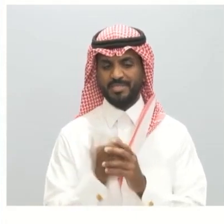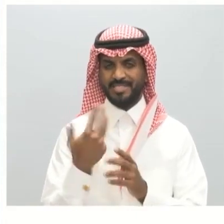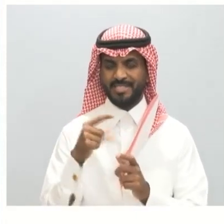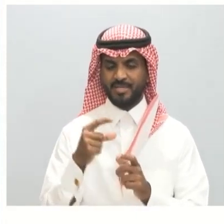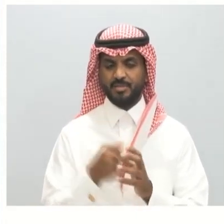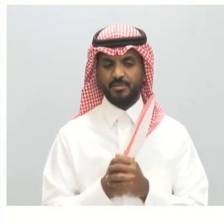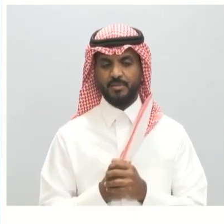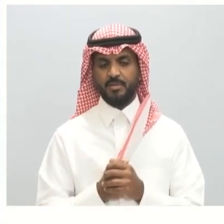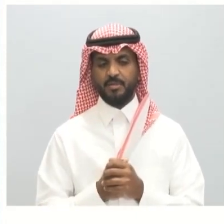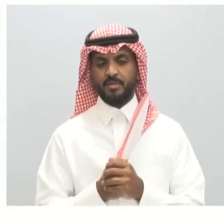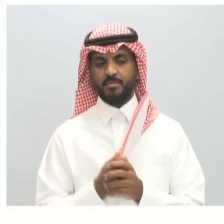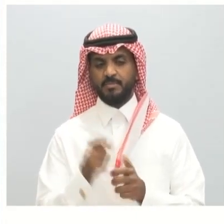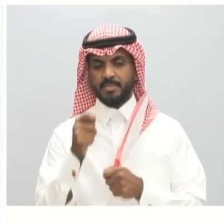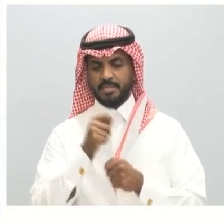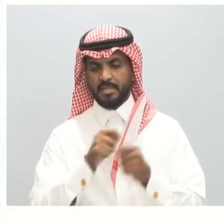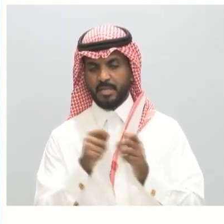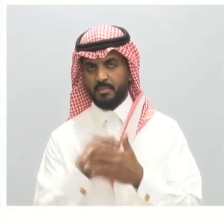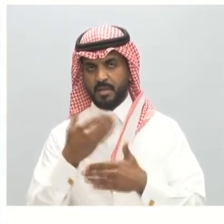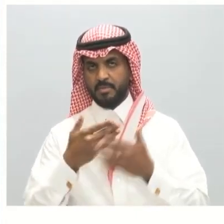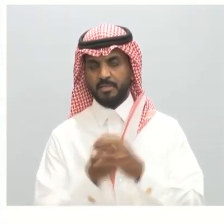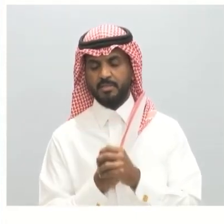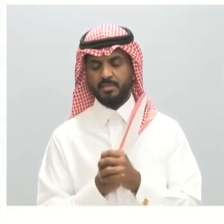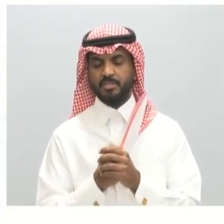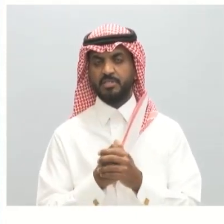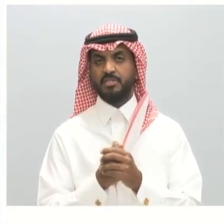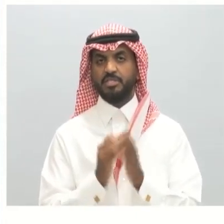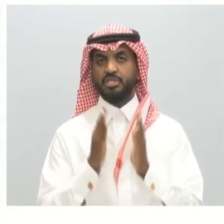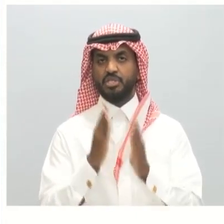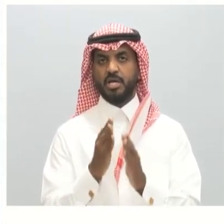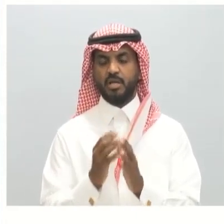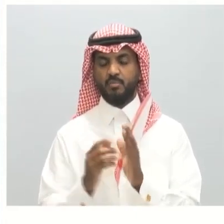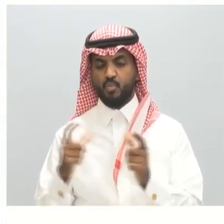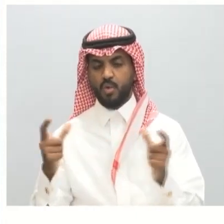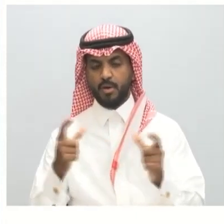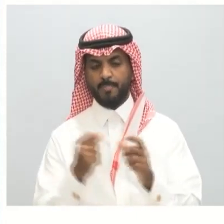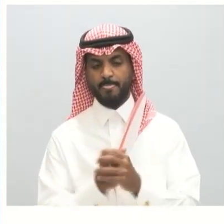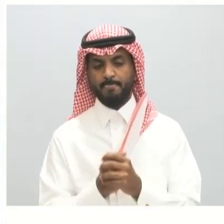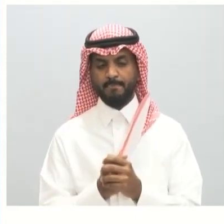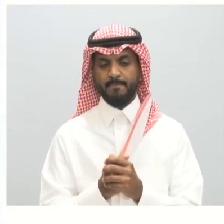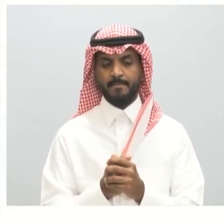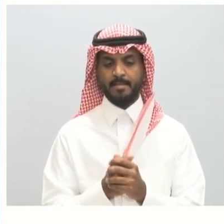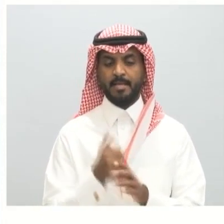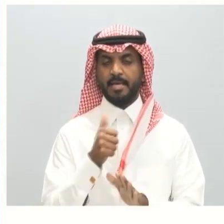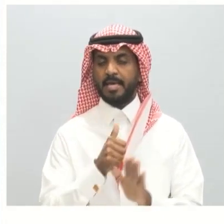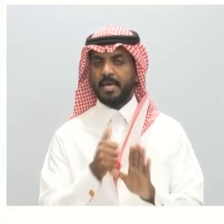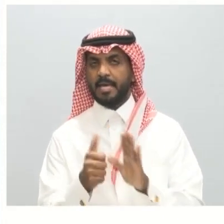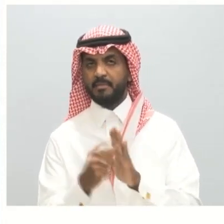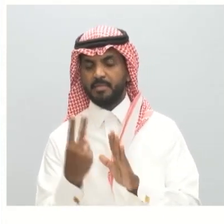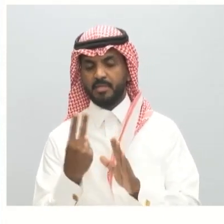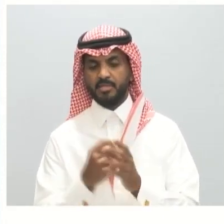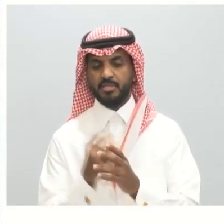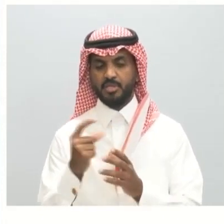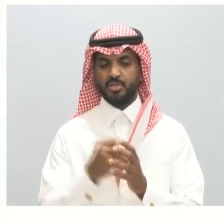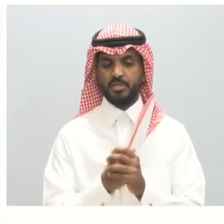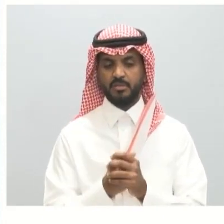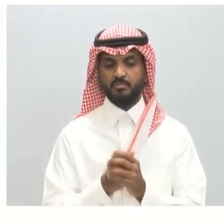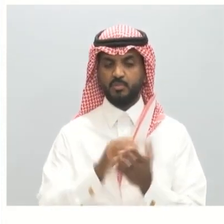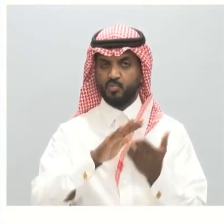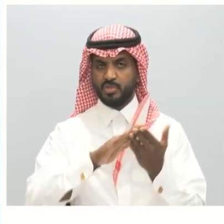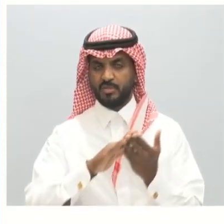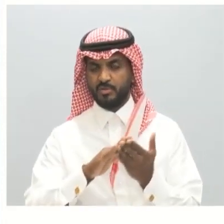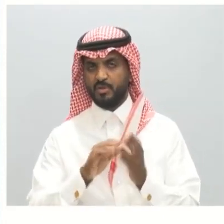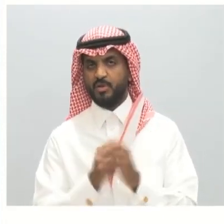90 درجه باستخدام لبنه اتجاه المواجهه لنظام القياده بالدرجات ف بمساعده مستشعر